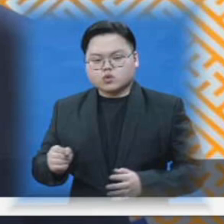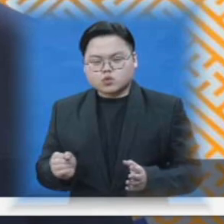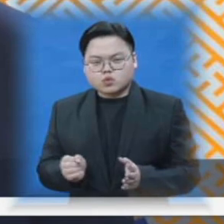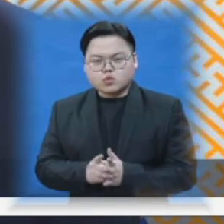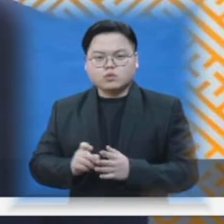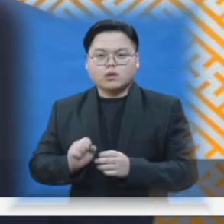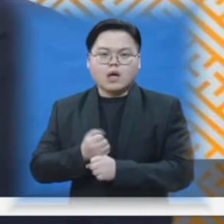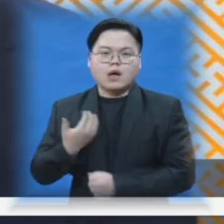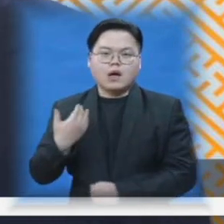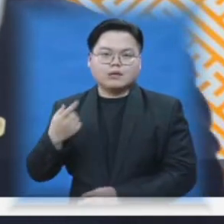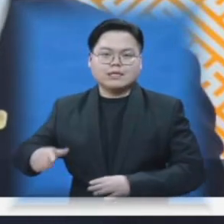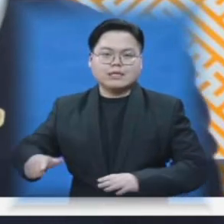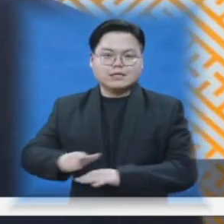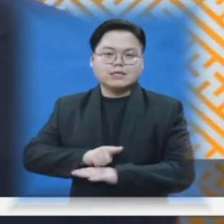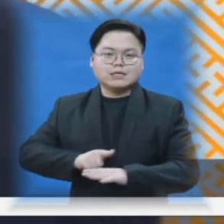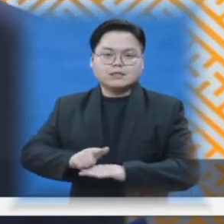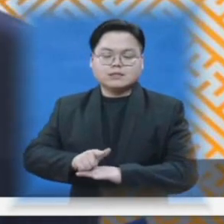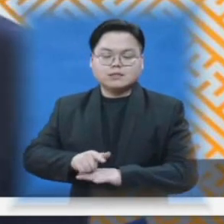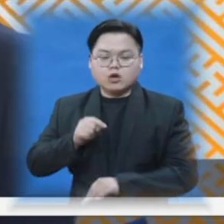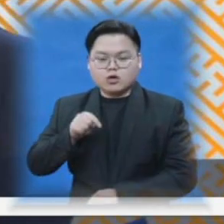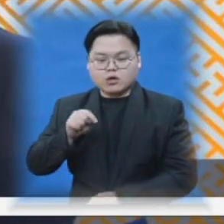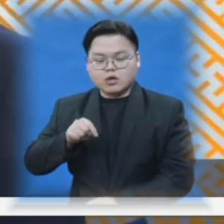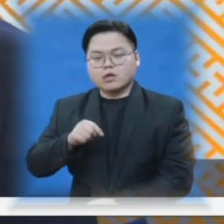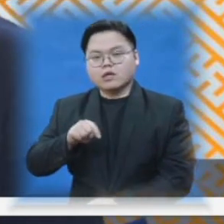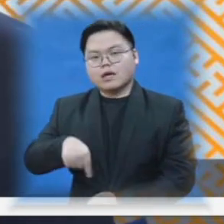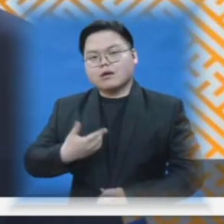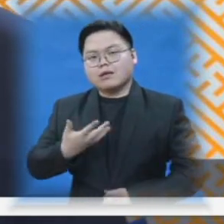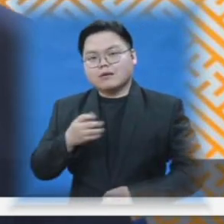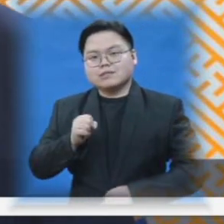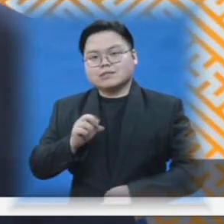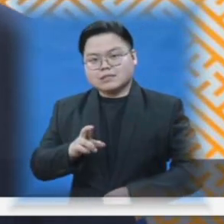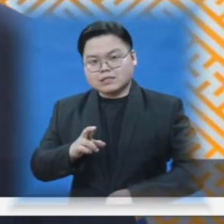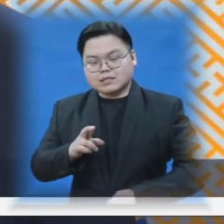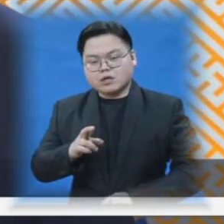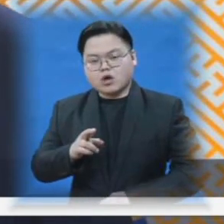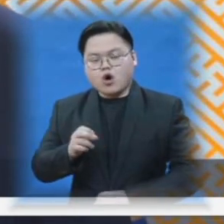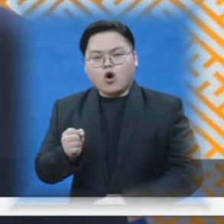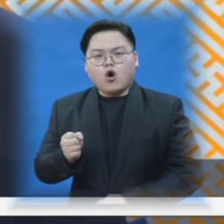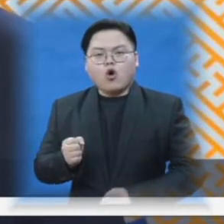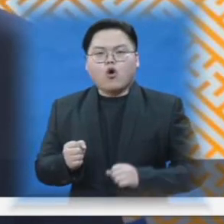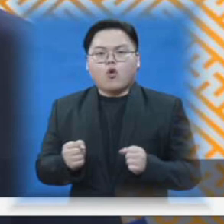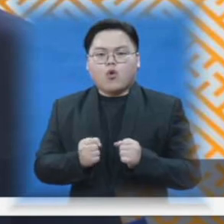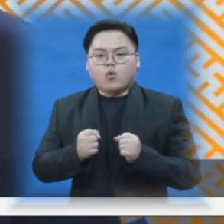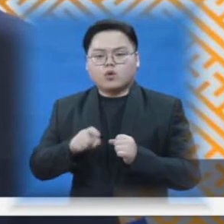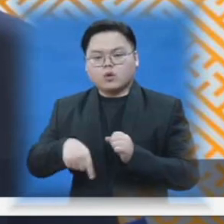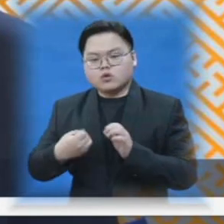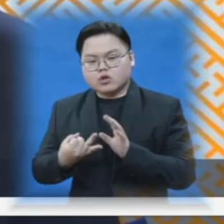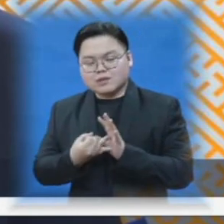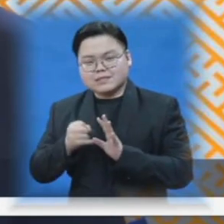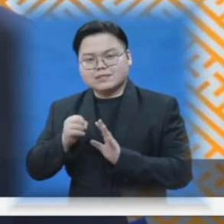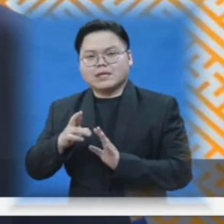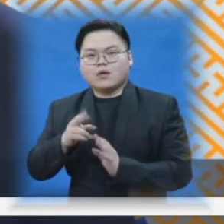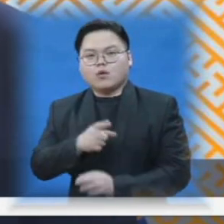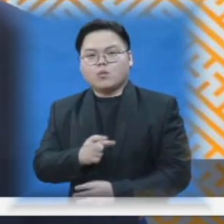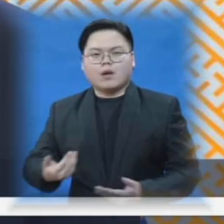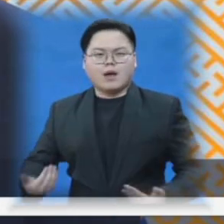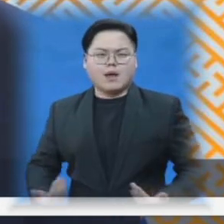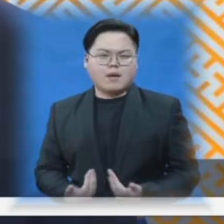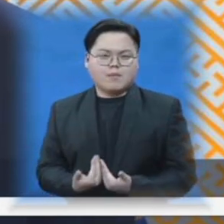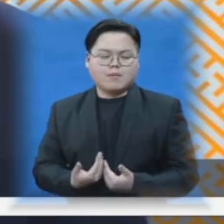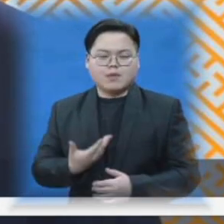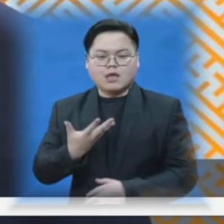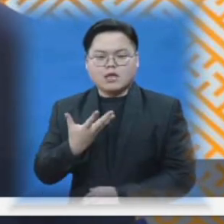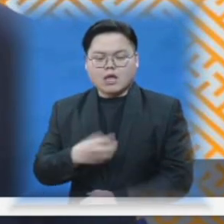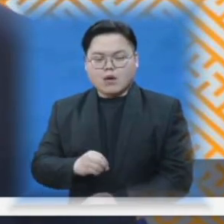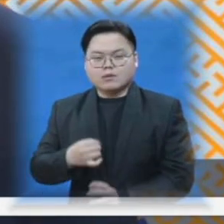газар байж байгаа. Өнөөдрөөс 1.5 сая үлдээ одоо баг 1.78 сая болоод ингээд өсчихлээ. Хүн амын маань баг 50-60% амьдарч